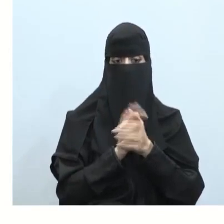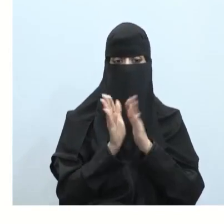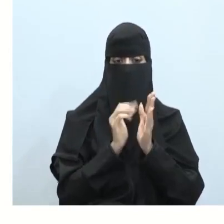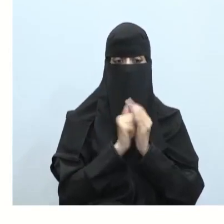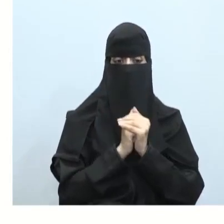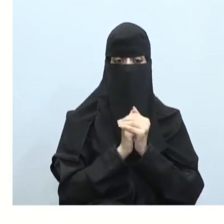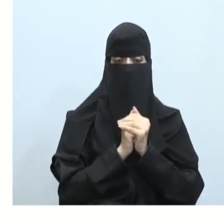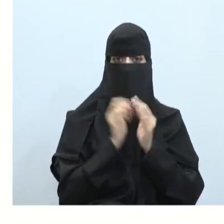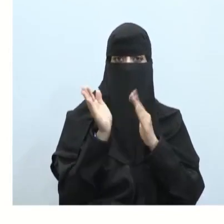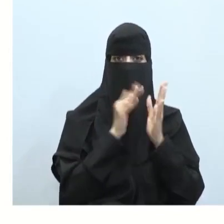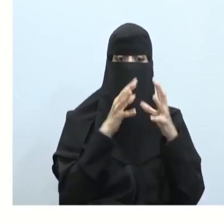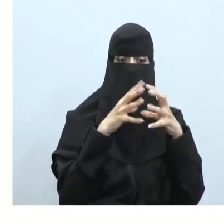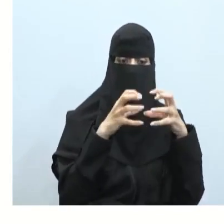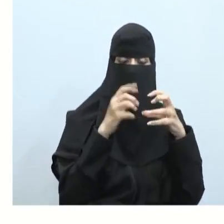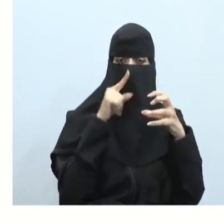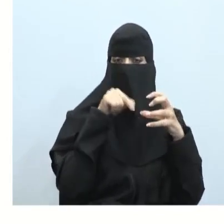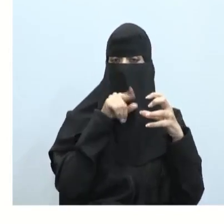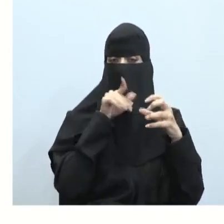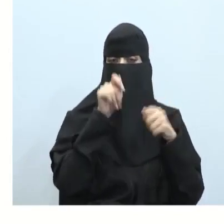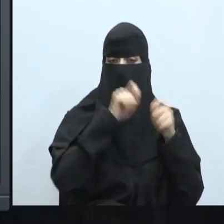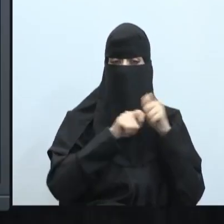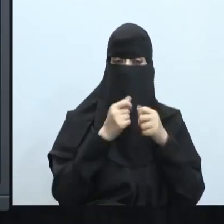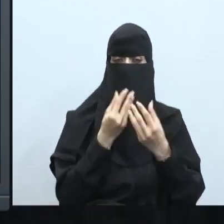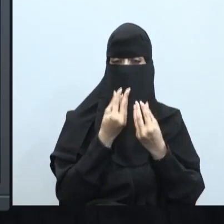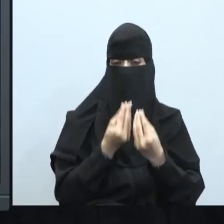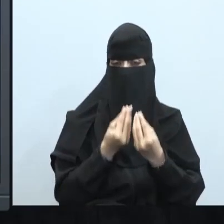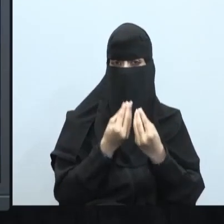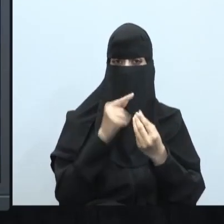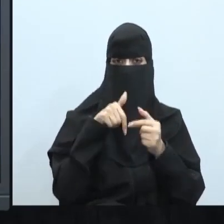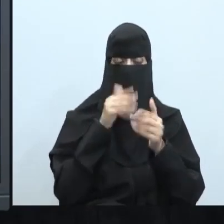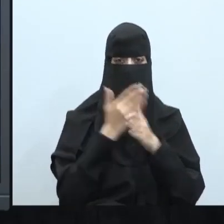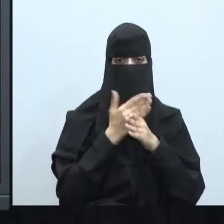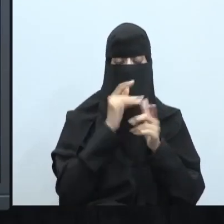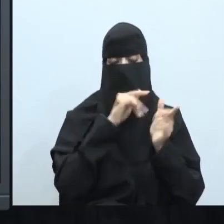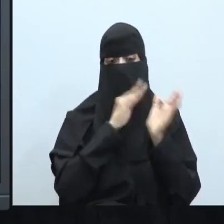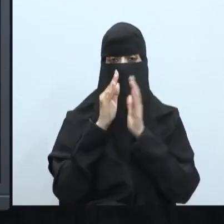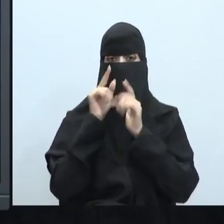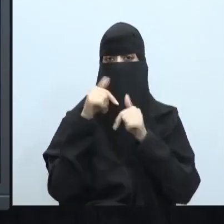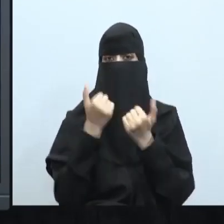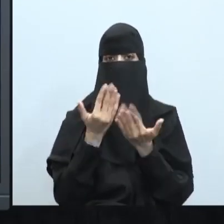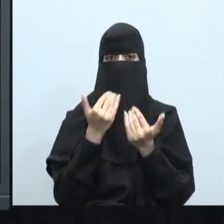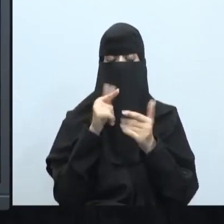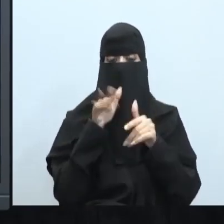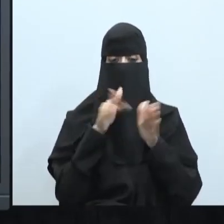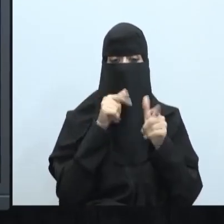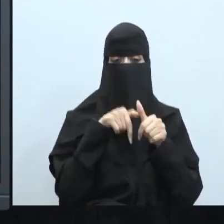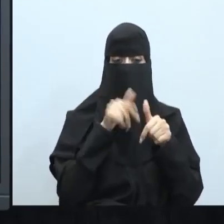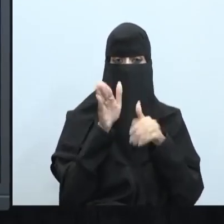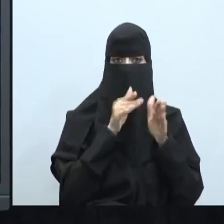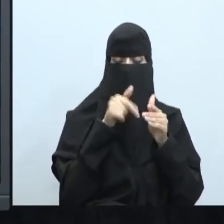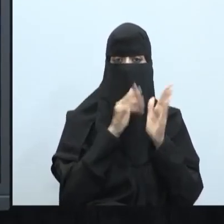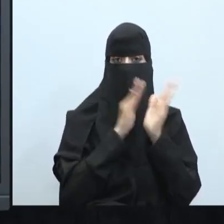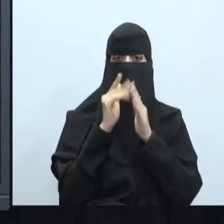اسرع بينما في المفسر تكون عمليه التنفيذ ابطا لان الملف القابل للتنفيذ غير متوفر لا ينشا المفسر